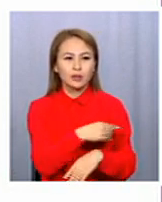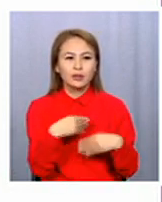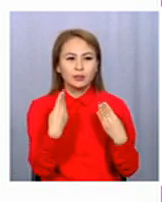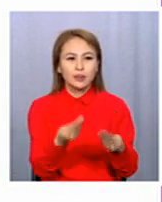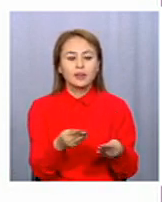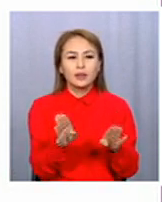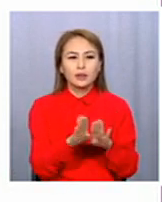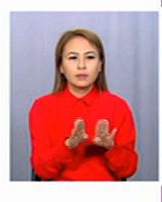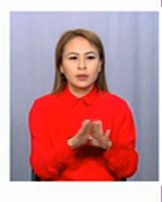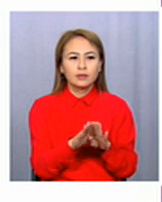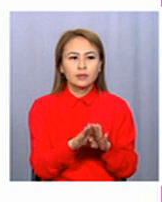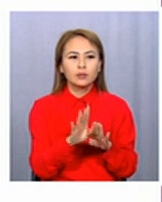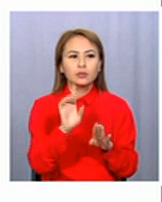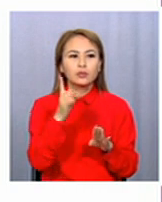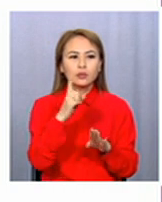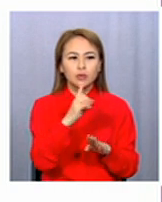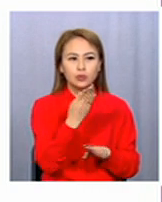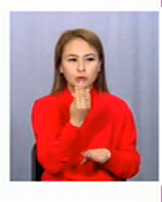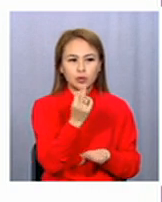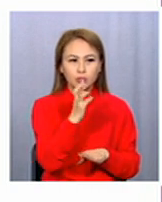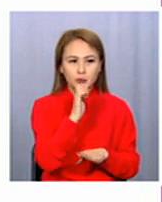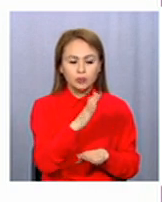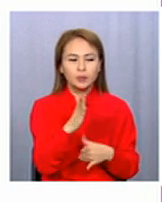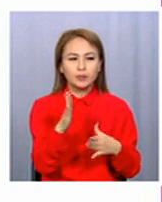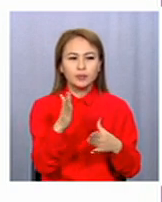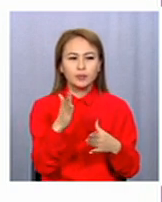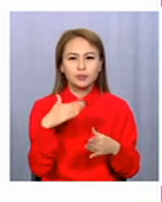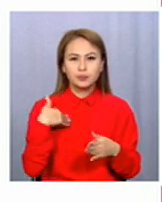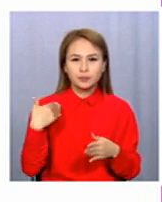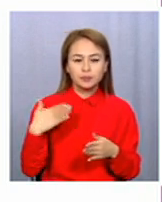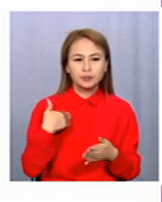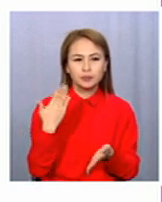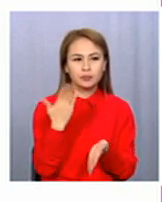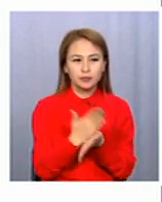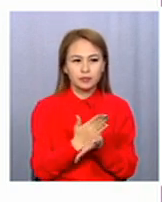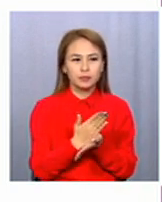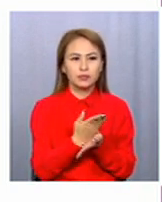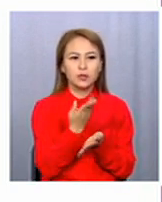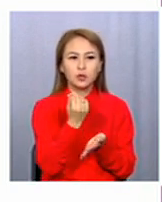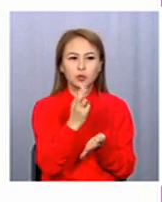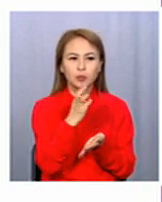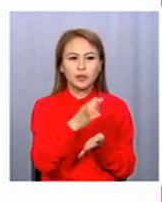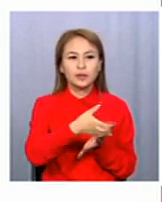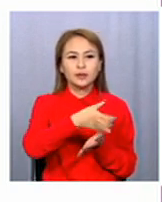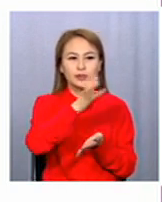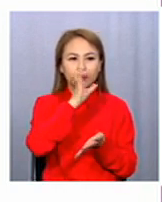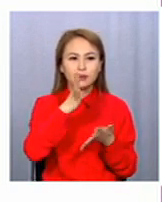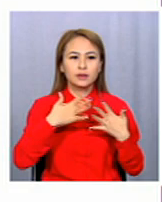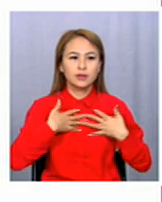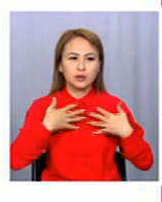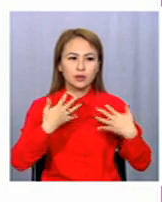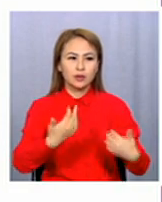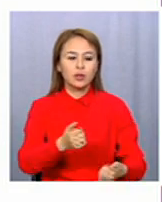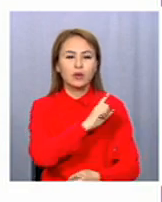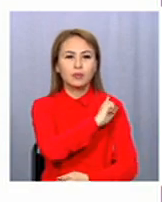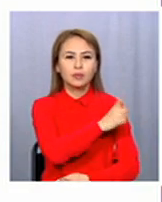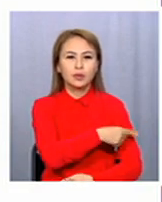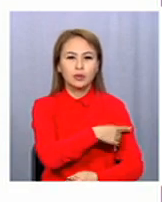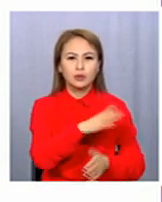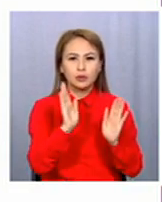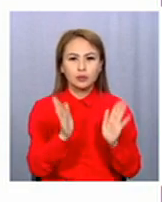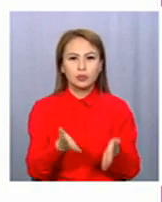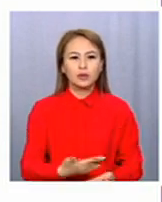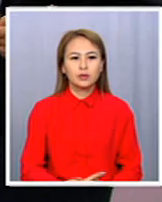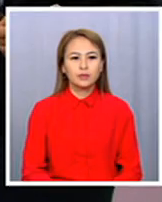деп бекер айтпаған. Өйткені шұбат шипалы сусын. Шұбат ішсең денсаулығың